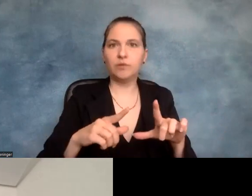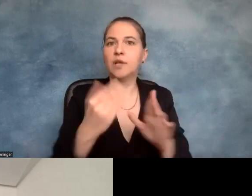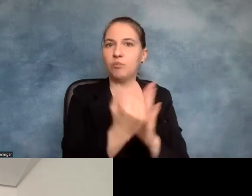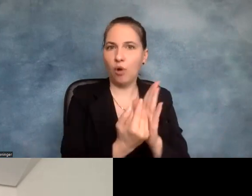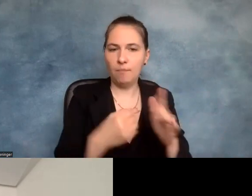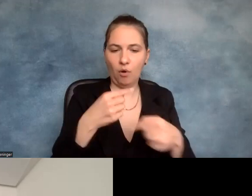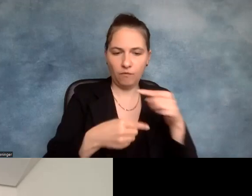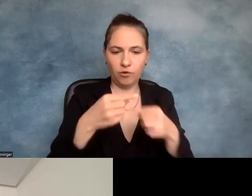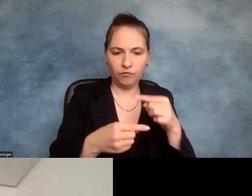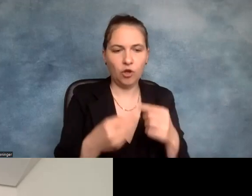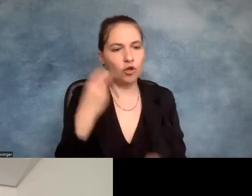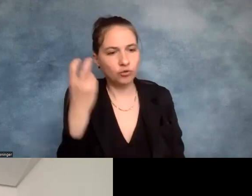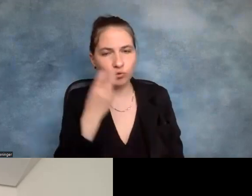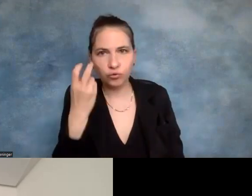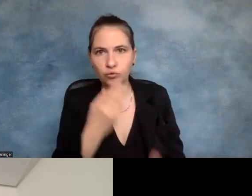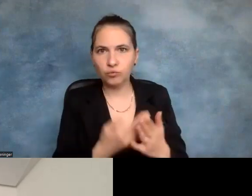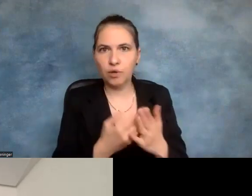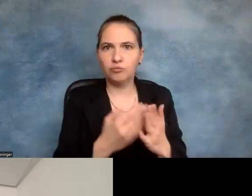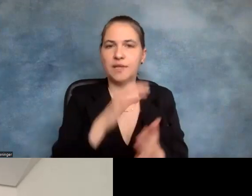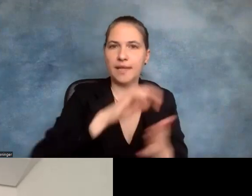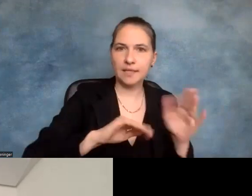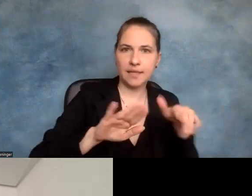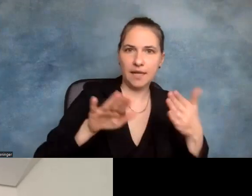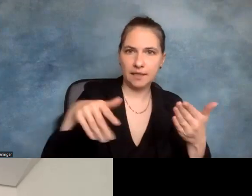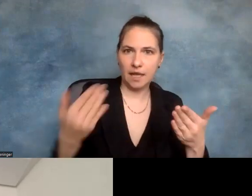nach Textalternativen, nach